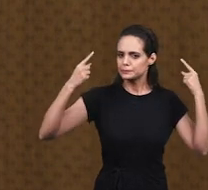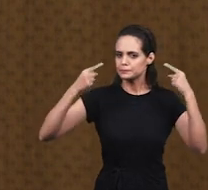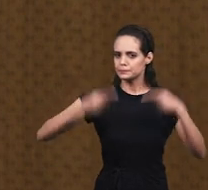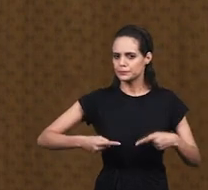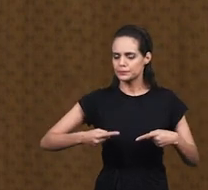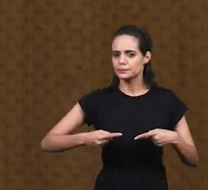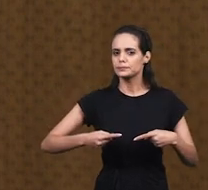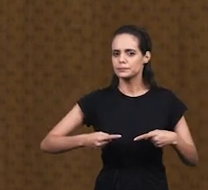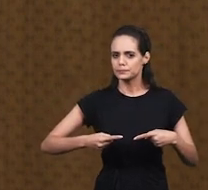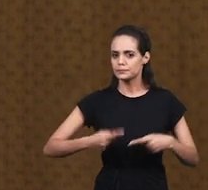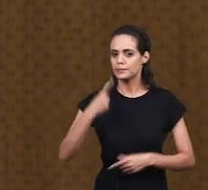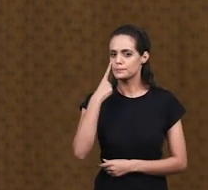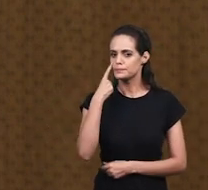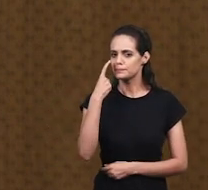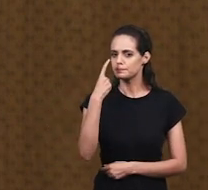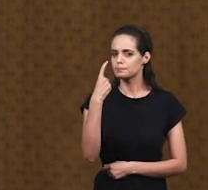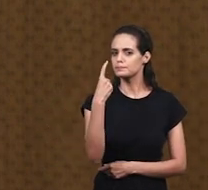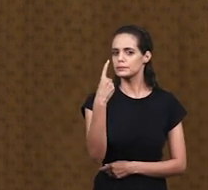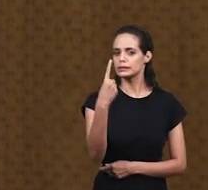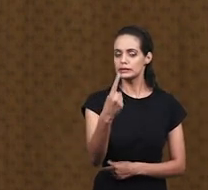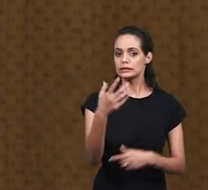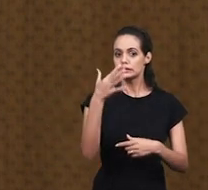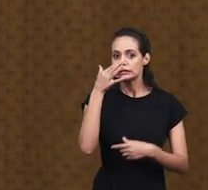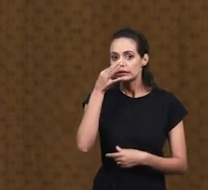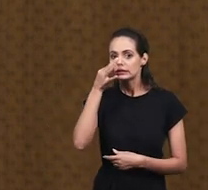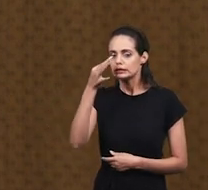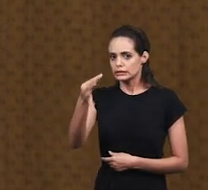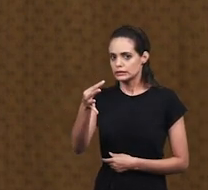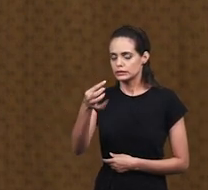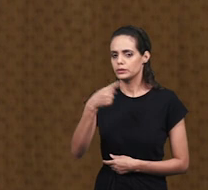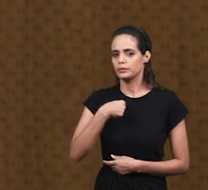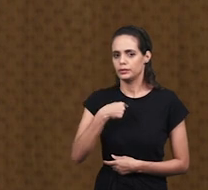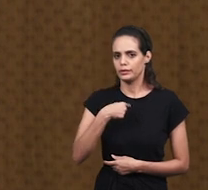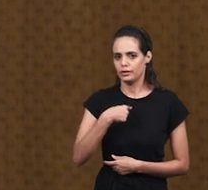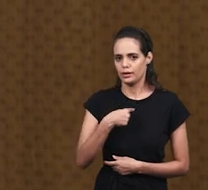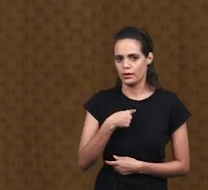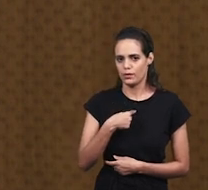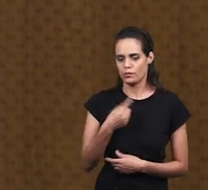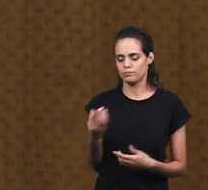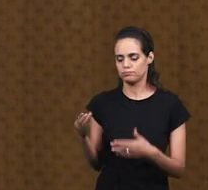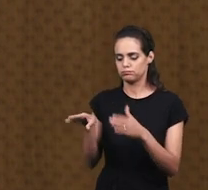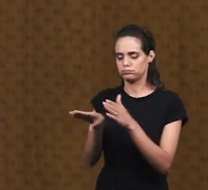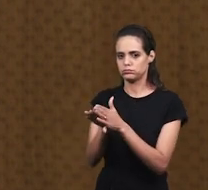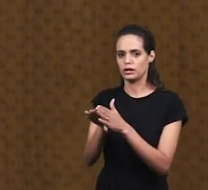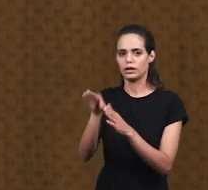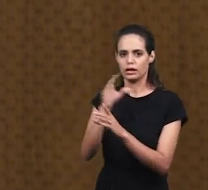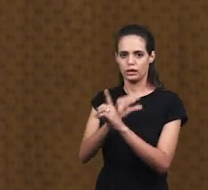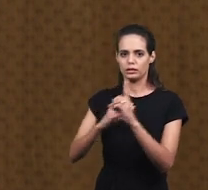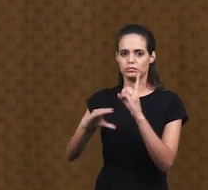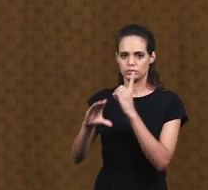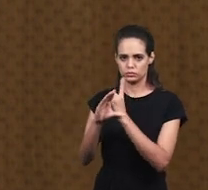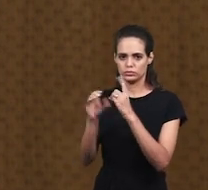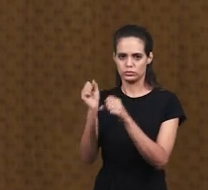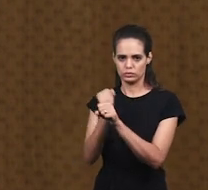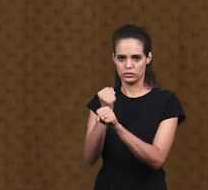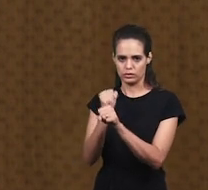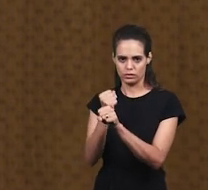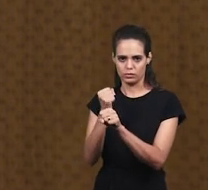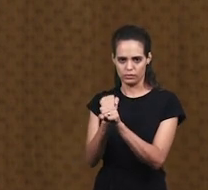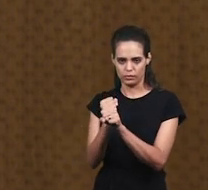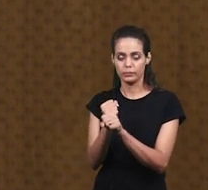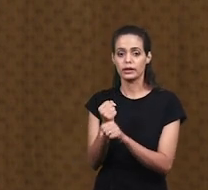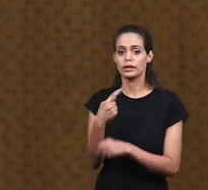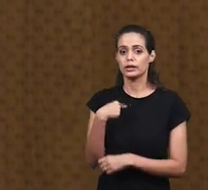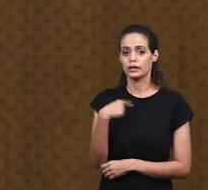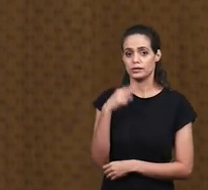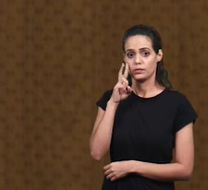suis arrivé dans cette œuvre, je ne connaissais pas beaucoup la Bible et je voyais le passage de Dieu apporter ce message,